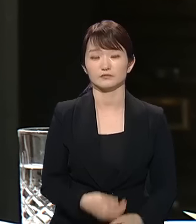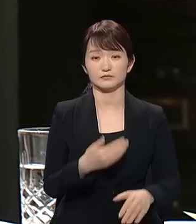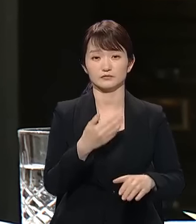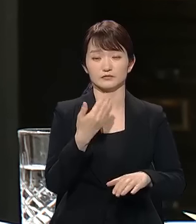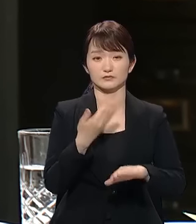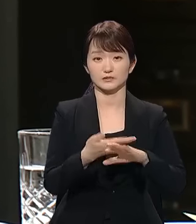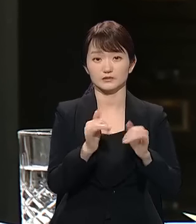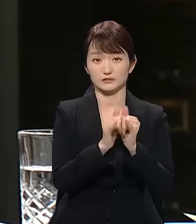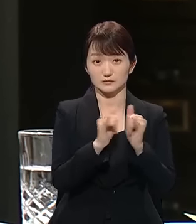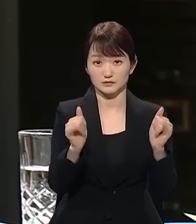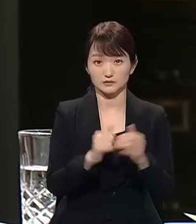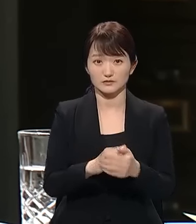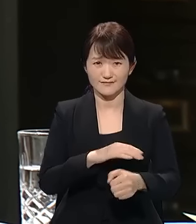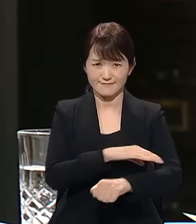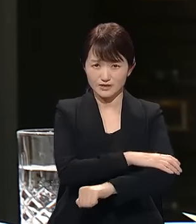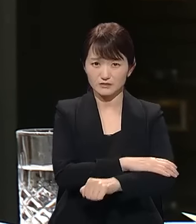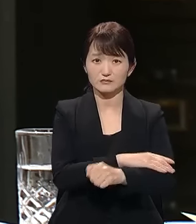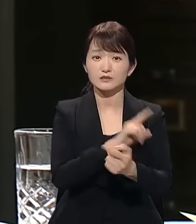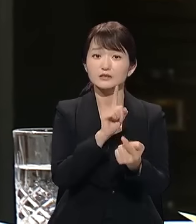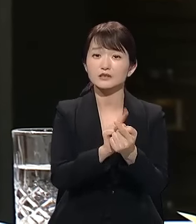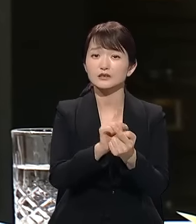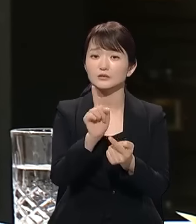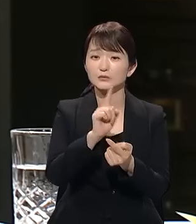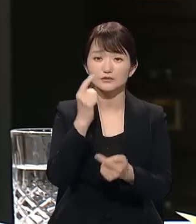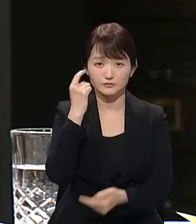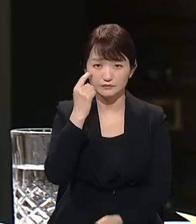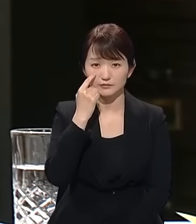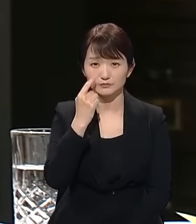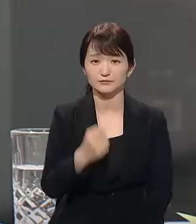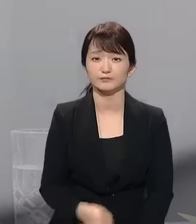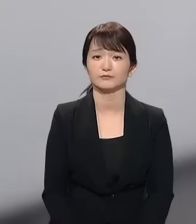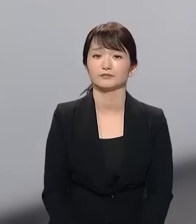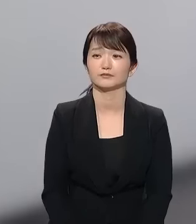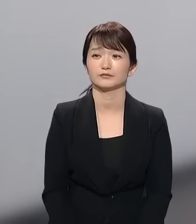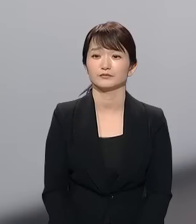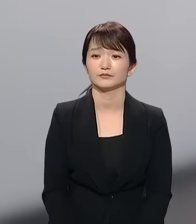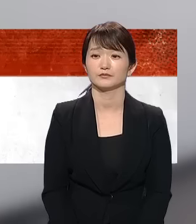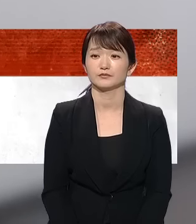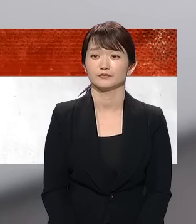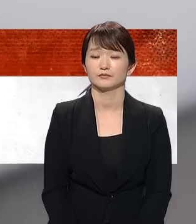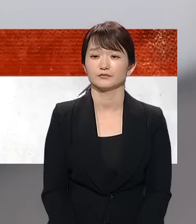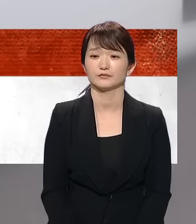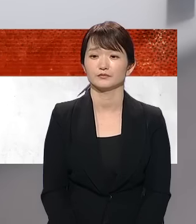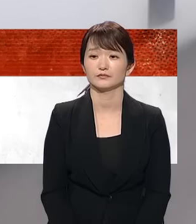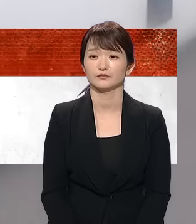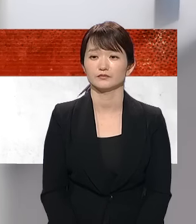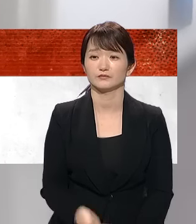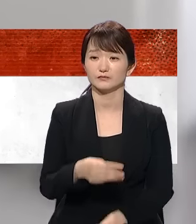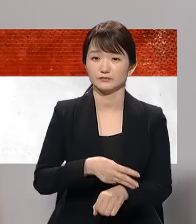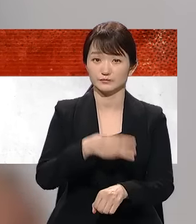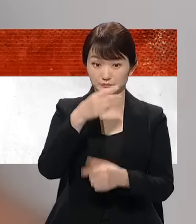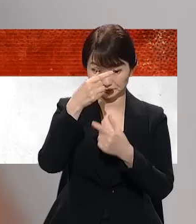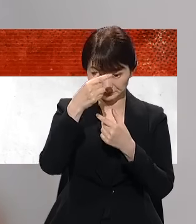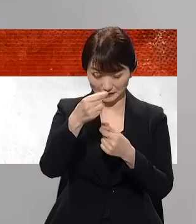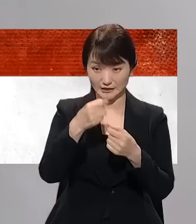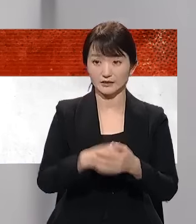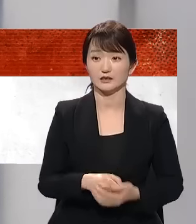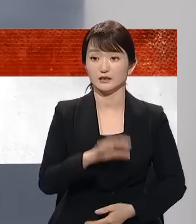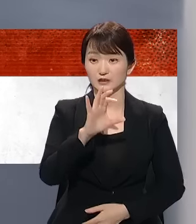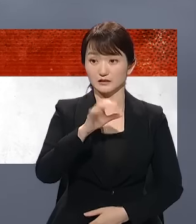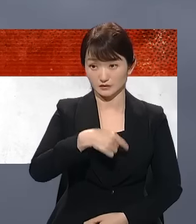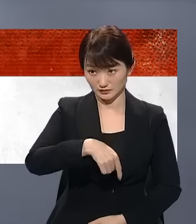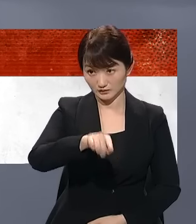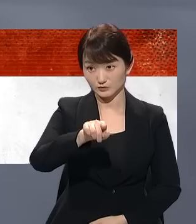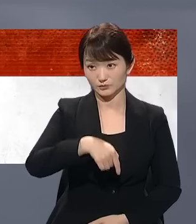갑질을 또 당했다고 주장을 하는데요. 직접 들어보시죠. 이제 세시쯤 되면은 이제 화장실